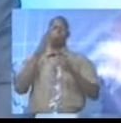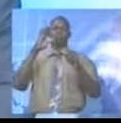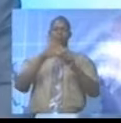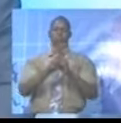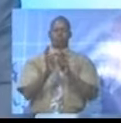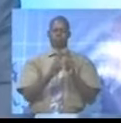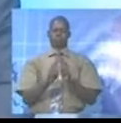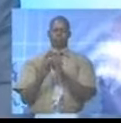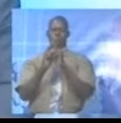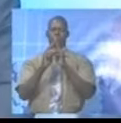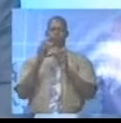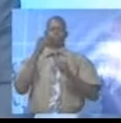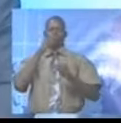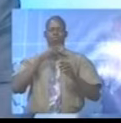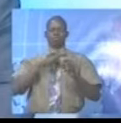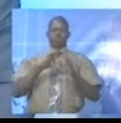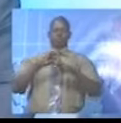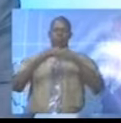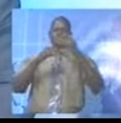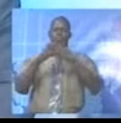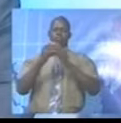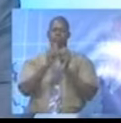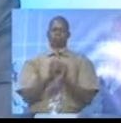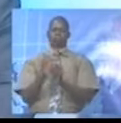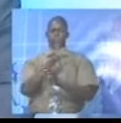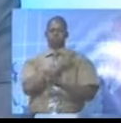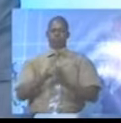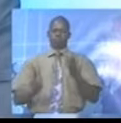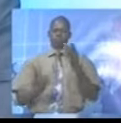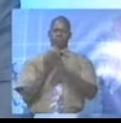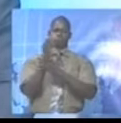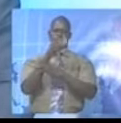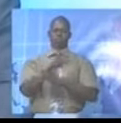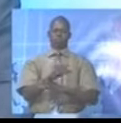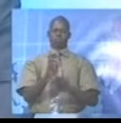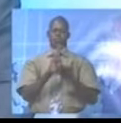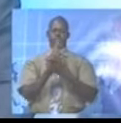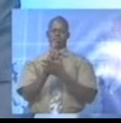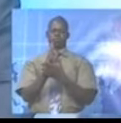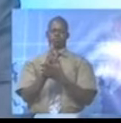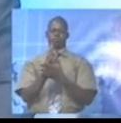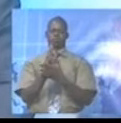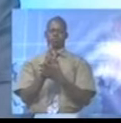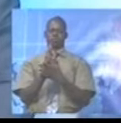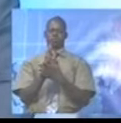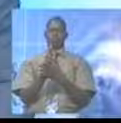fils et filles de Puitenga pour bâtir ensemble une commune émergente. Reportage à Puitenga, Yakuba